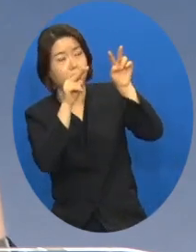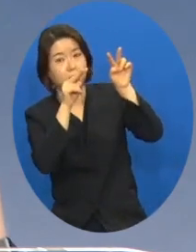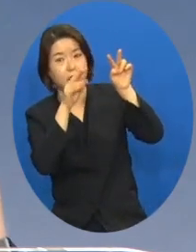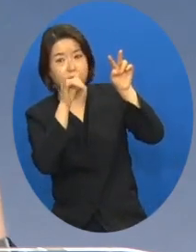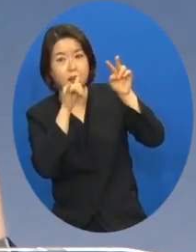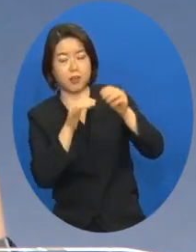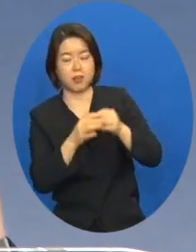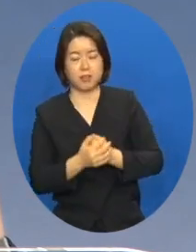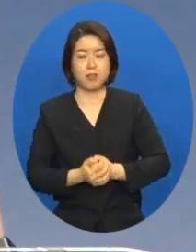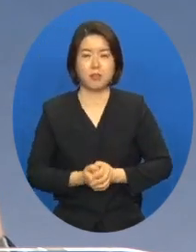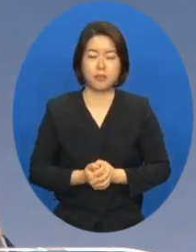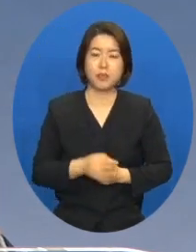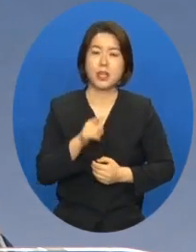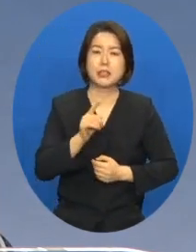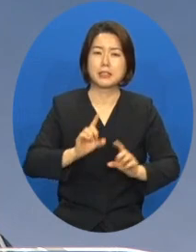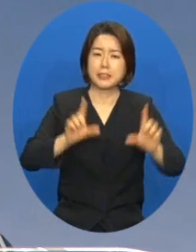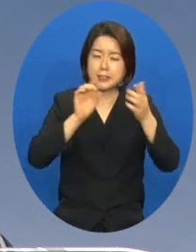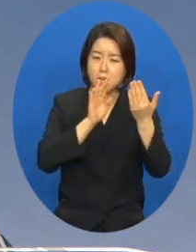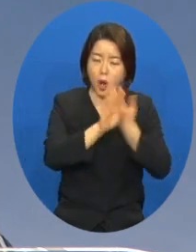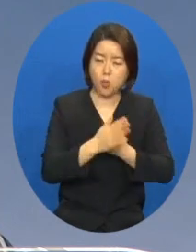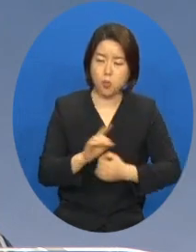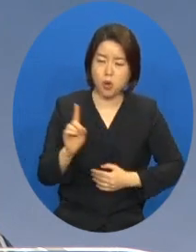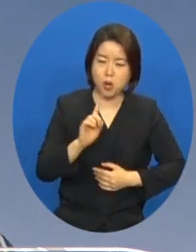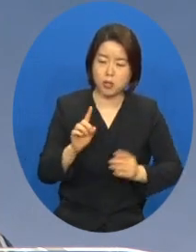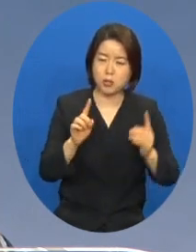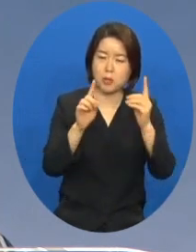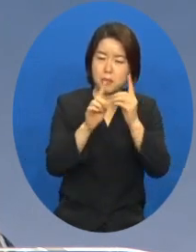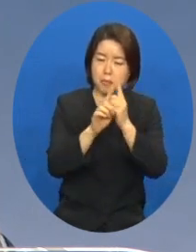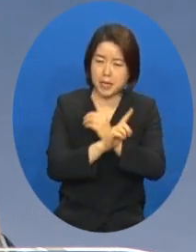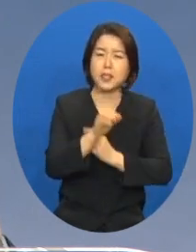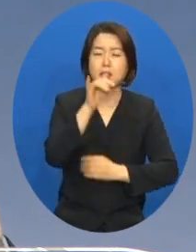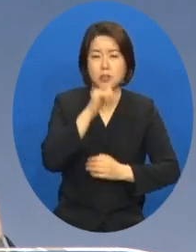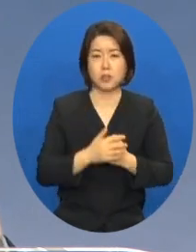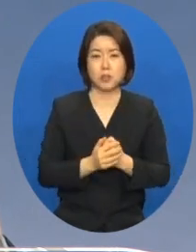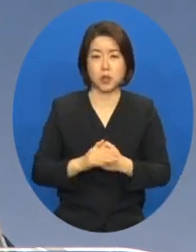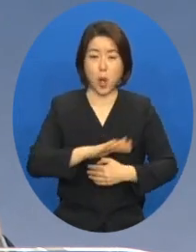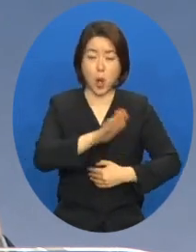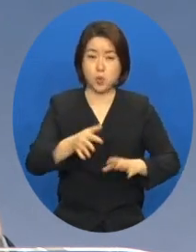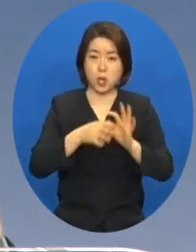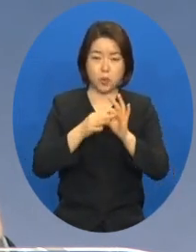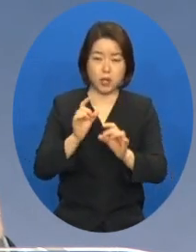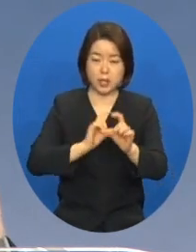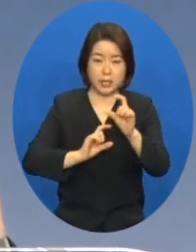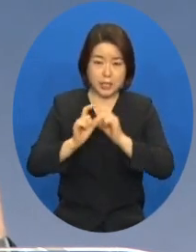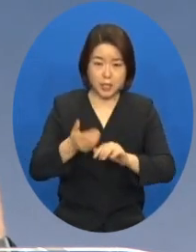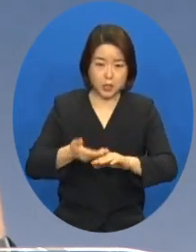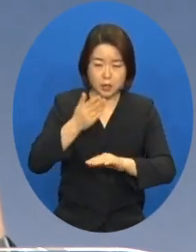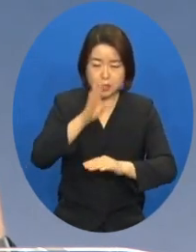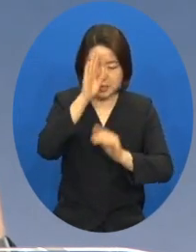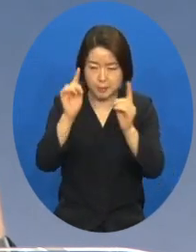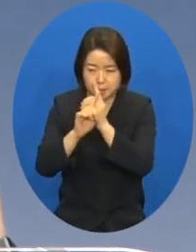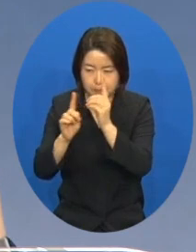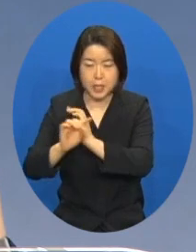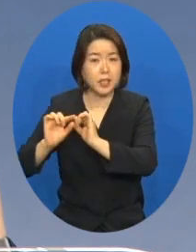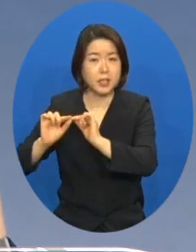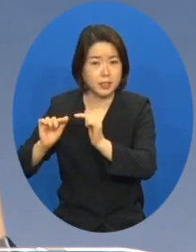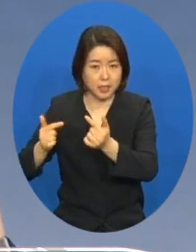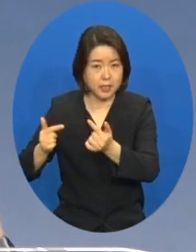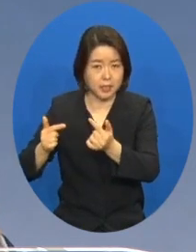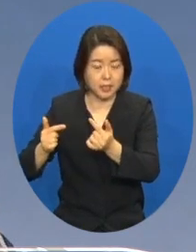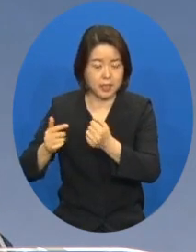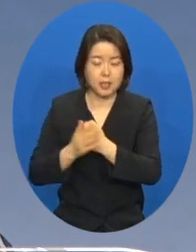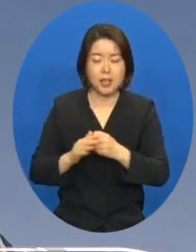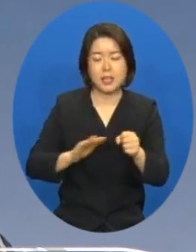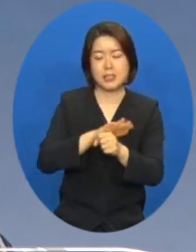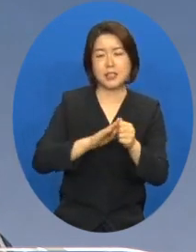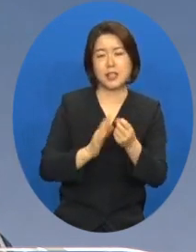바라보았습니다. 그날 이후로 어떤 변화가 일어났습니다. 우리의 관계는 더 이상 치료할 수 없는 것이 아니었습니다.